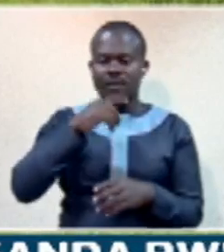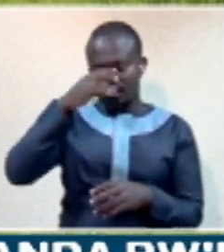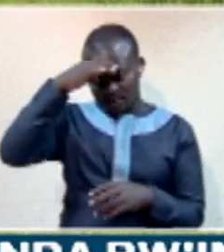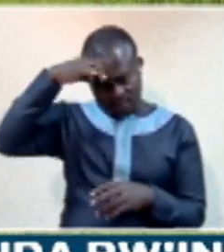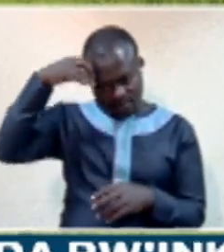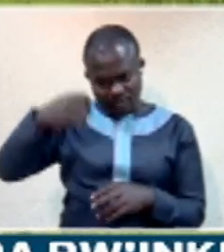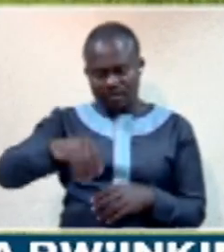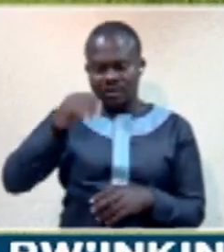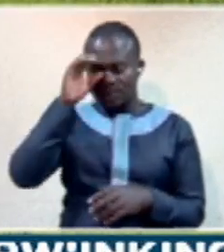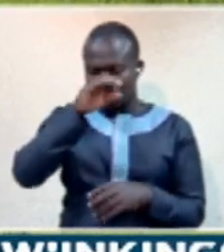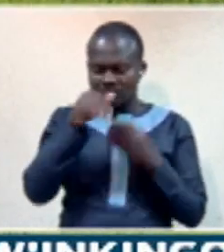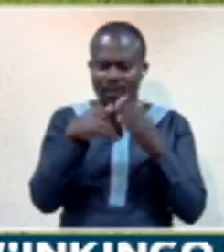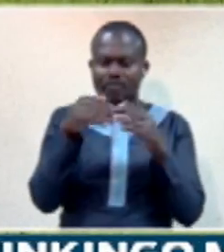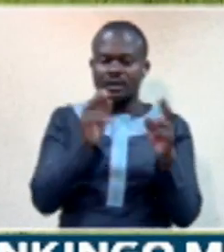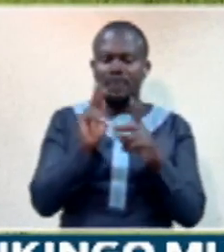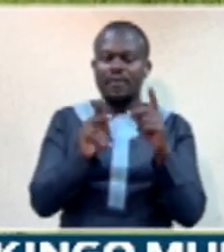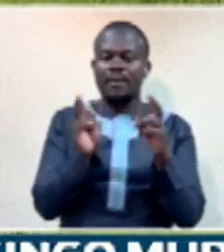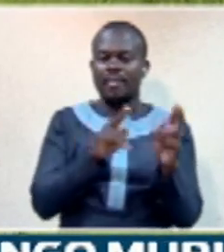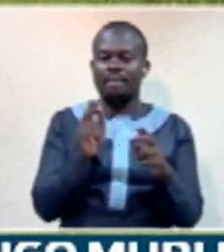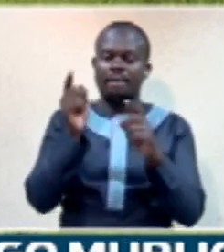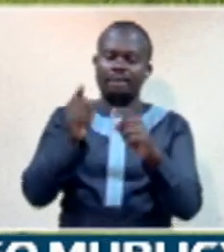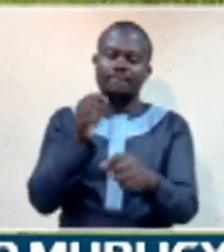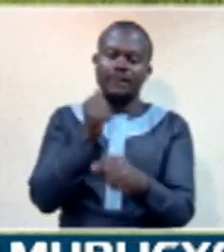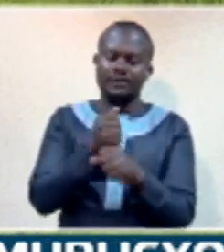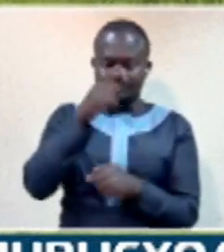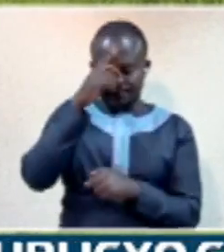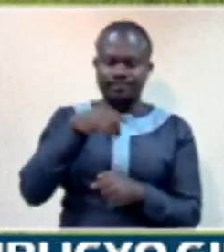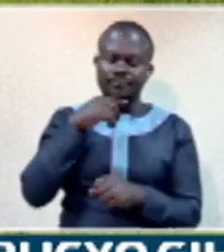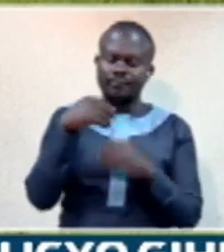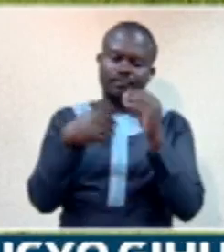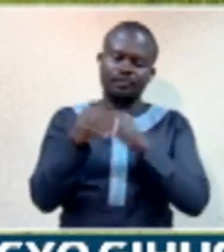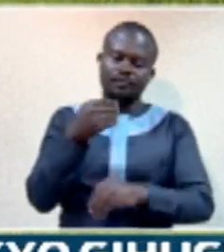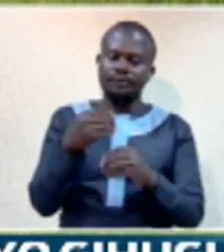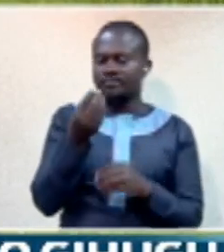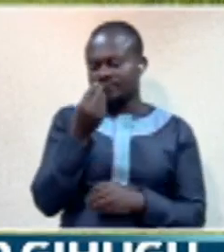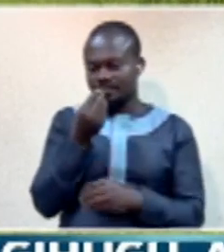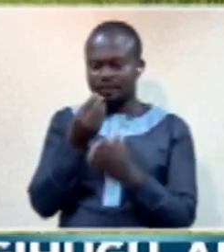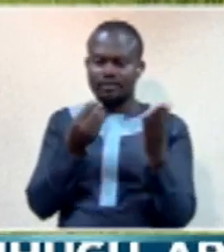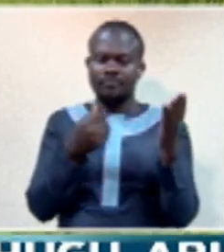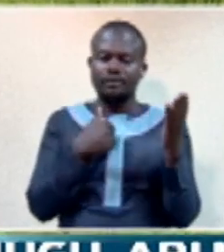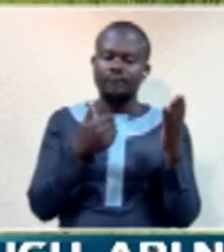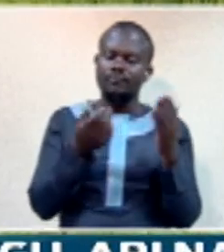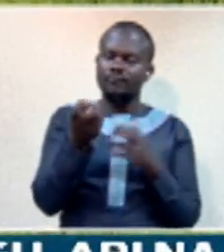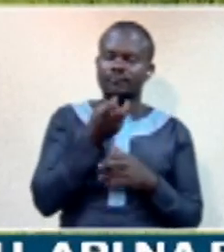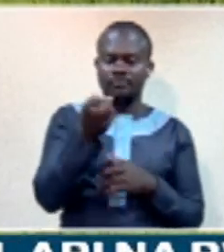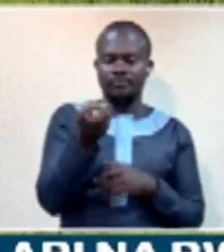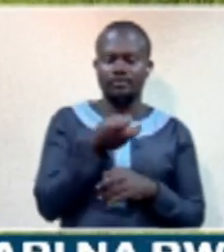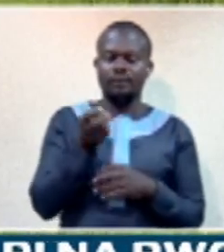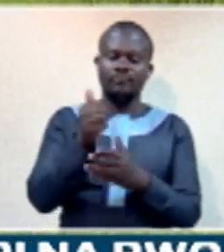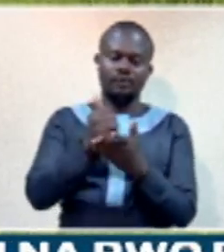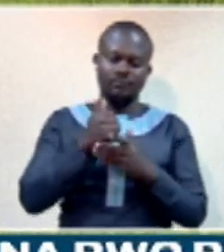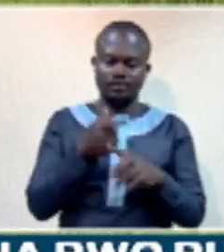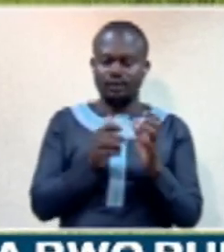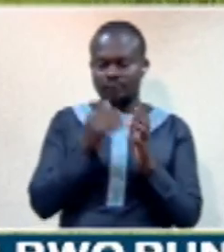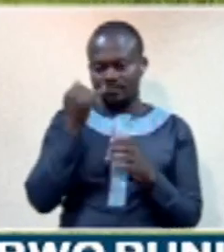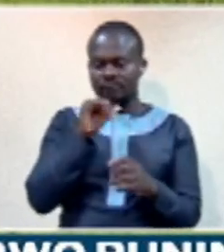Ni ugushaka n'ubundi abasanzwe basa gukora Nyabugogo bacuruza ibiribwa bafite amadepurasoma tukaba twazana, ariko